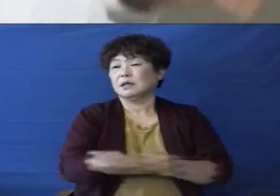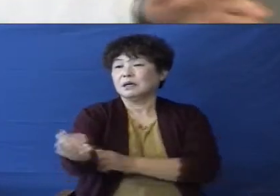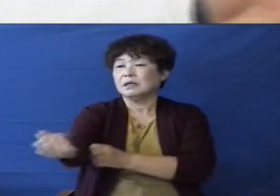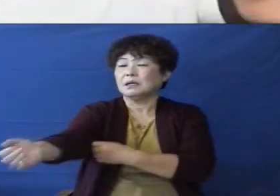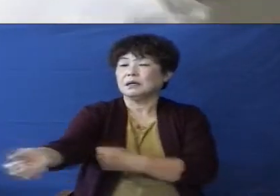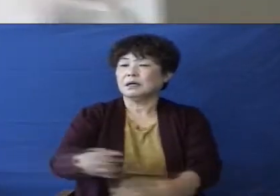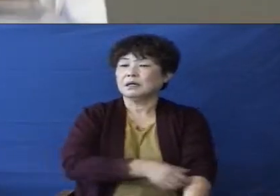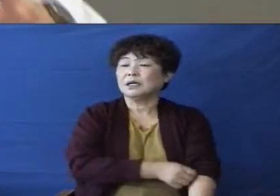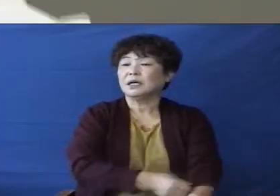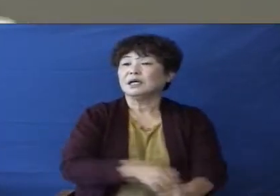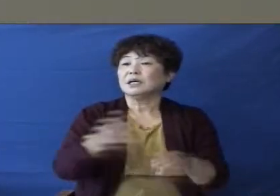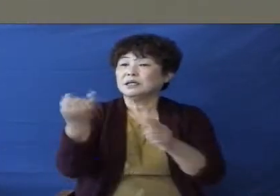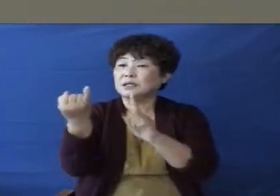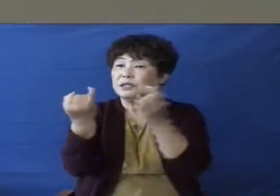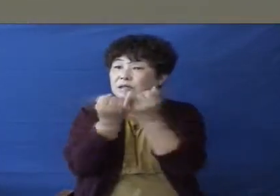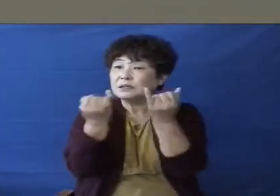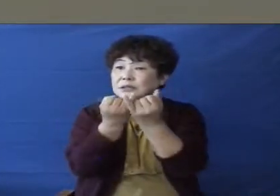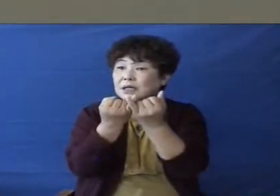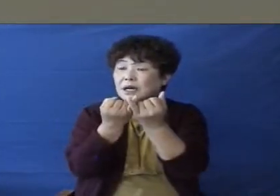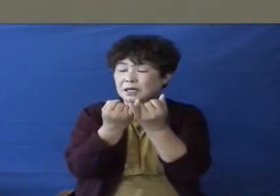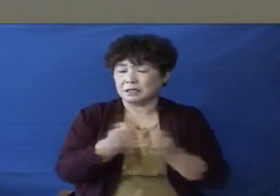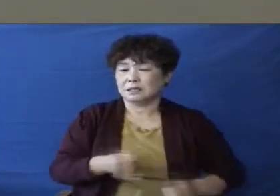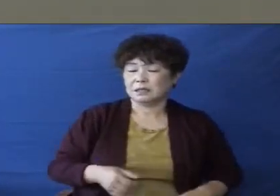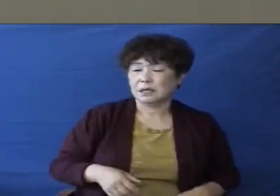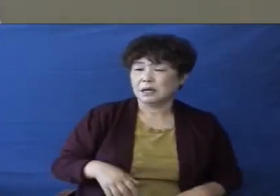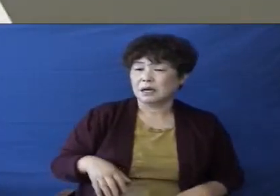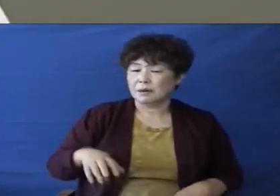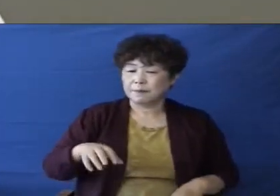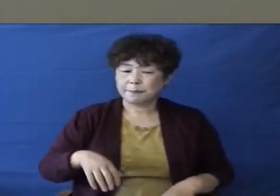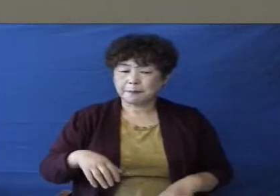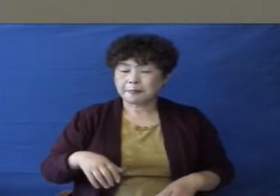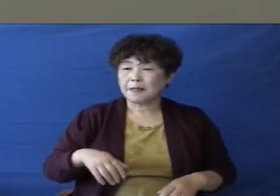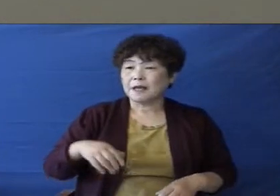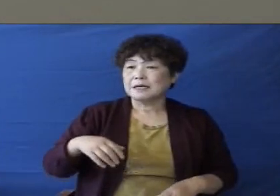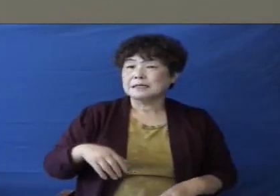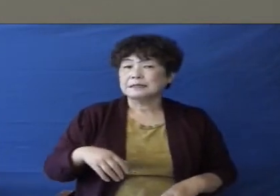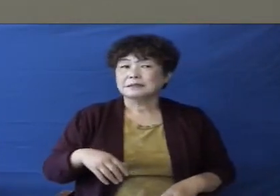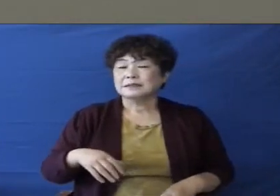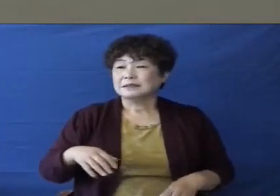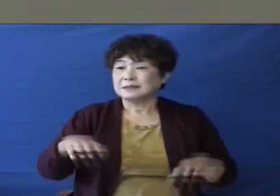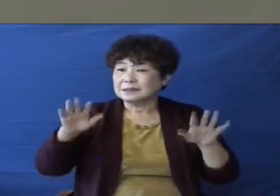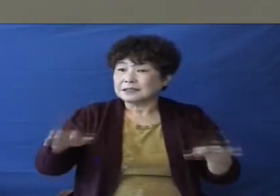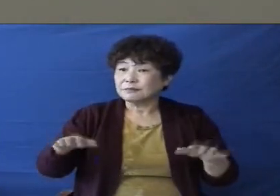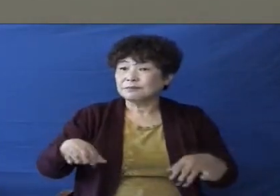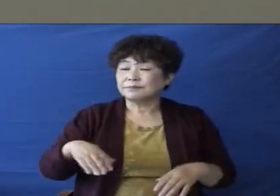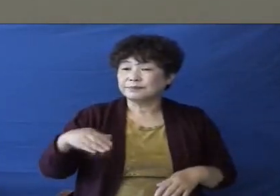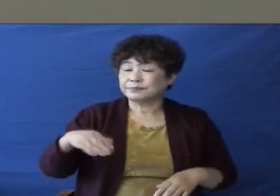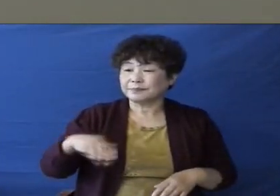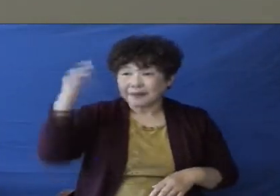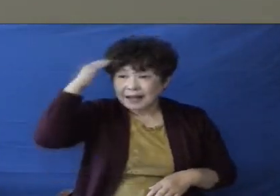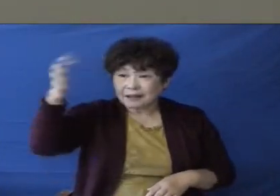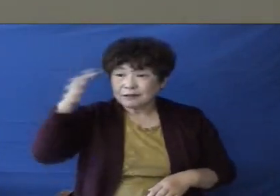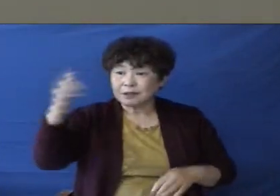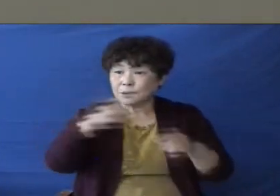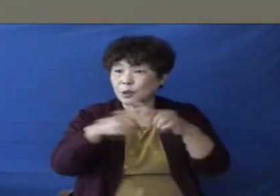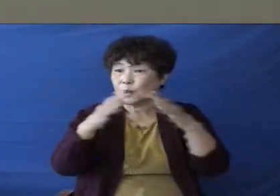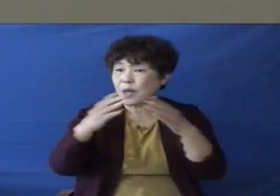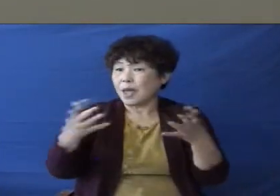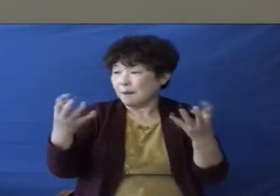또한 군데서 다 모이는 게 아니기 때문에 회당이 10여개 있었단 말입니다 지역들 마다 그 그 회당에서 예배하고